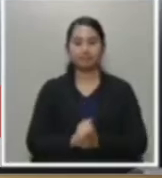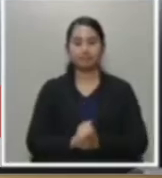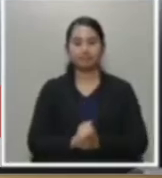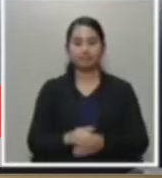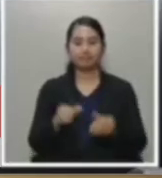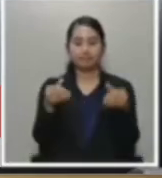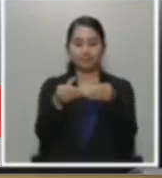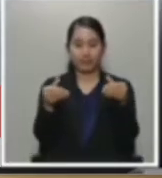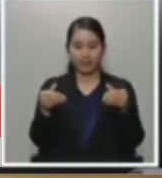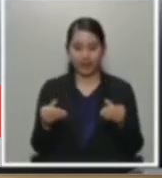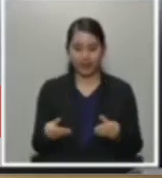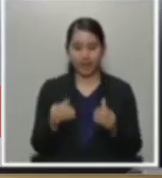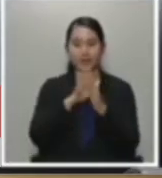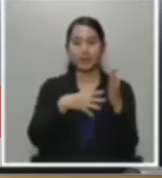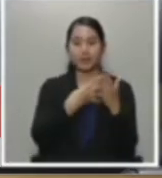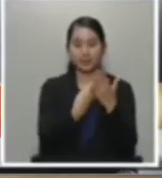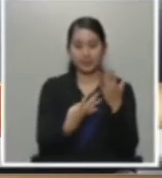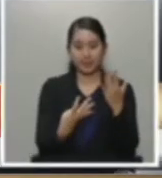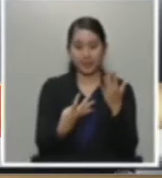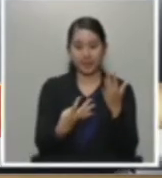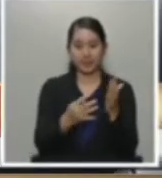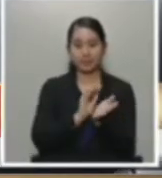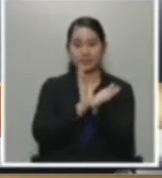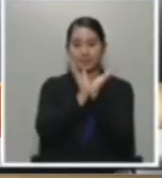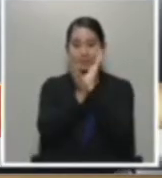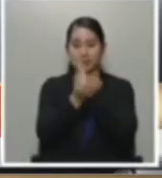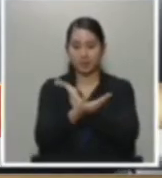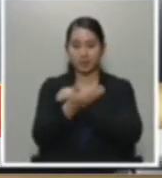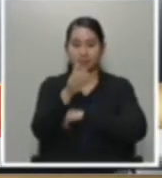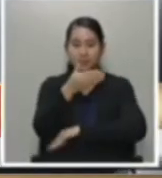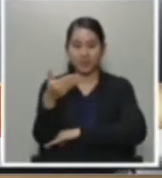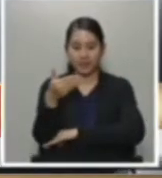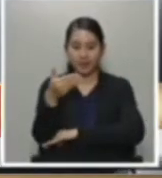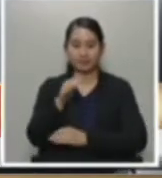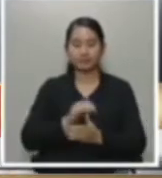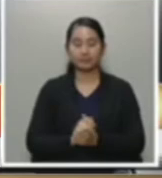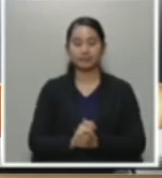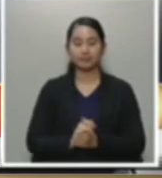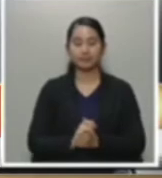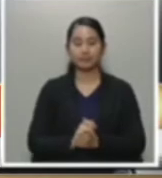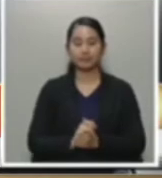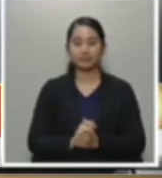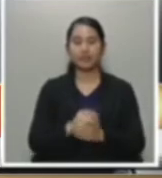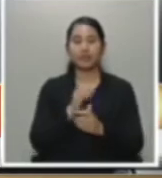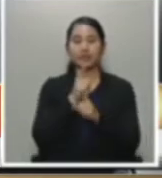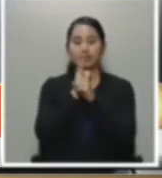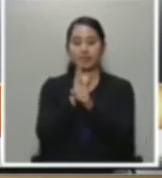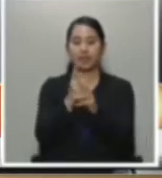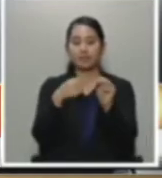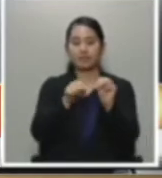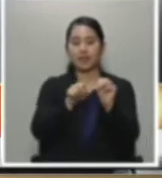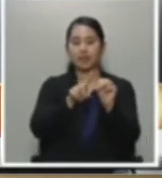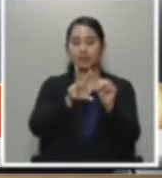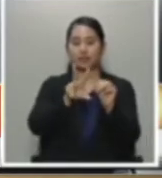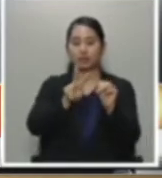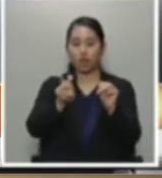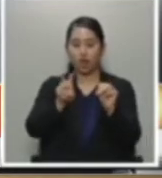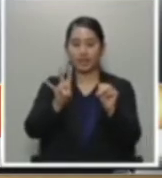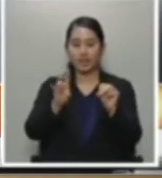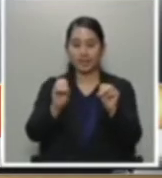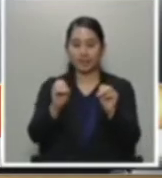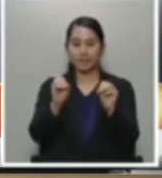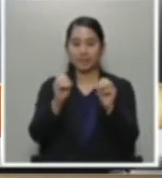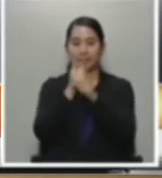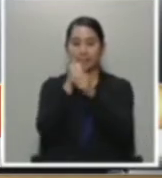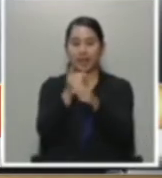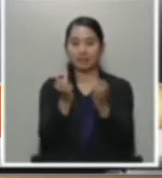ความคืบหน้าในการดำเนินการตามแผนการปฏิรูปประเทศนะครับตามมาตรา270ของรัฐธรรมนูญแห่